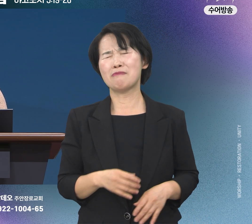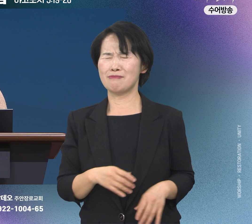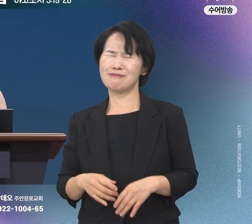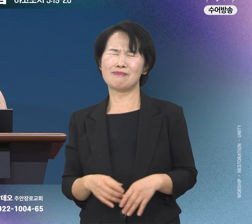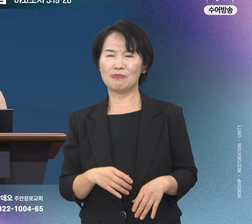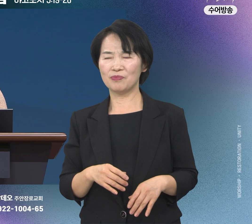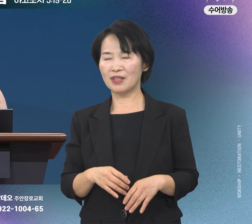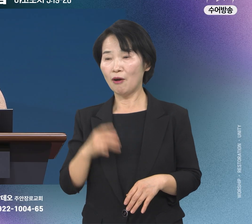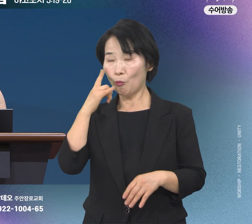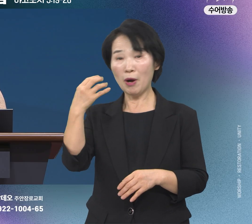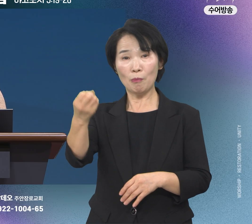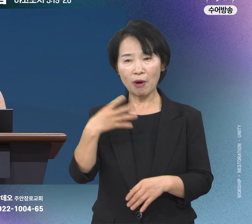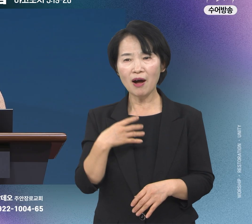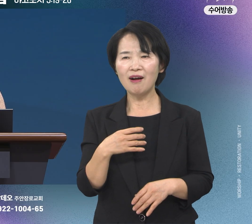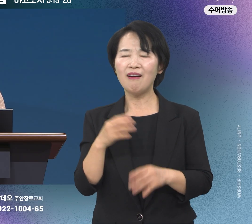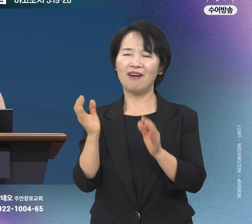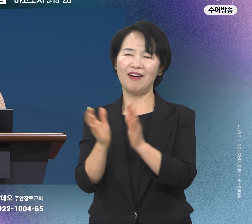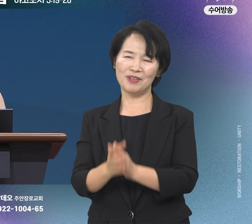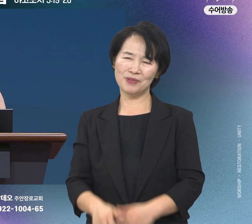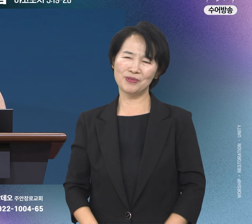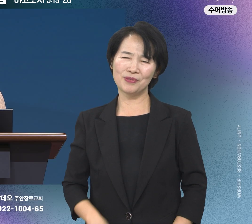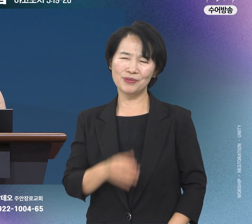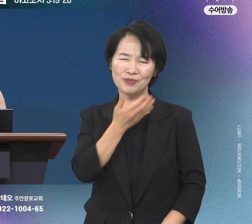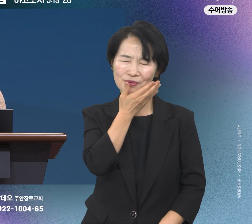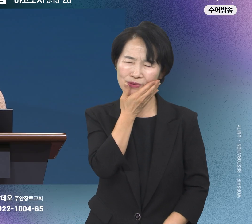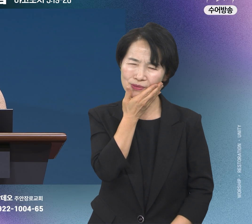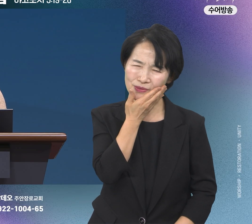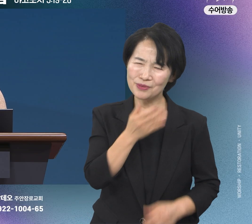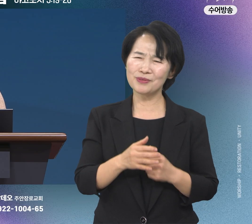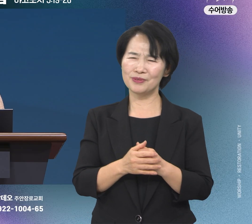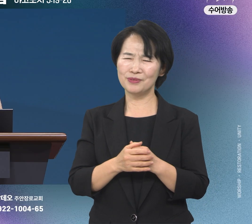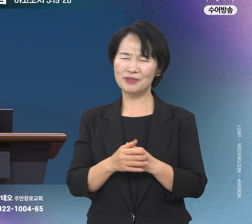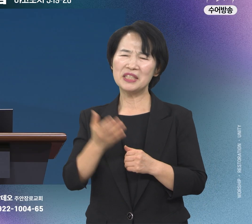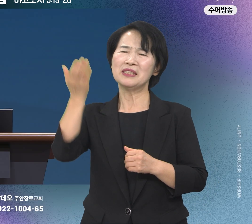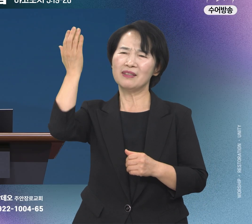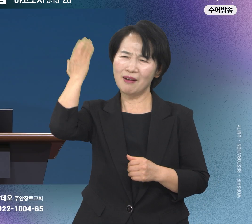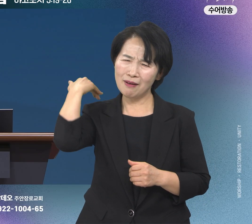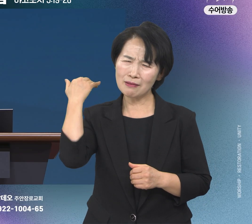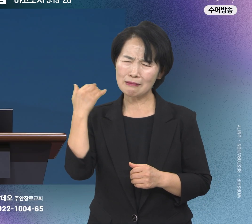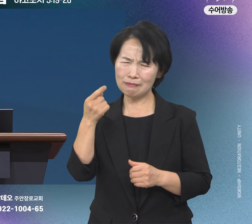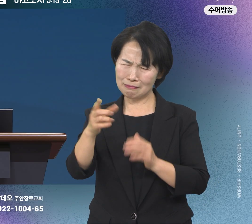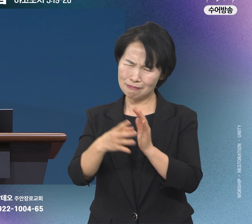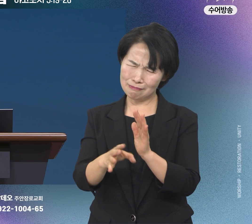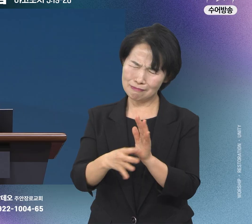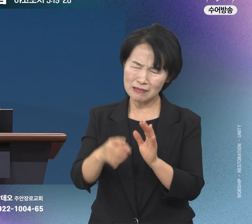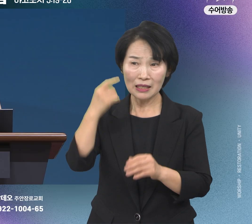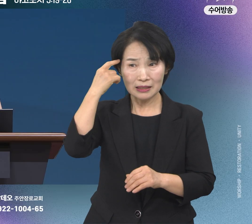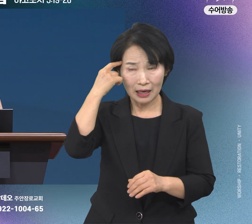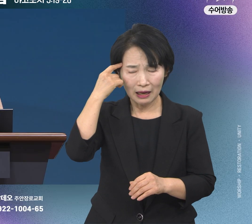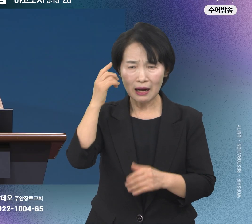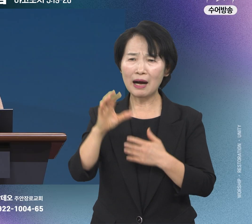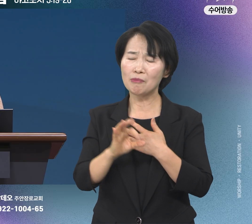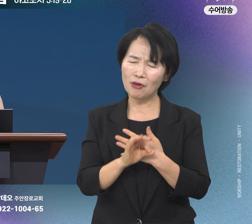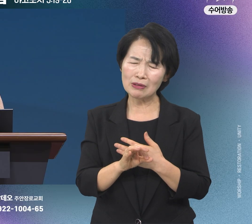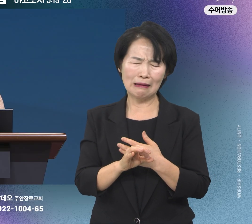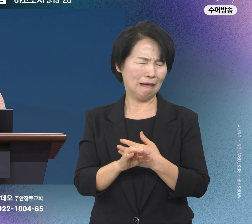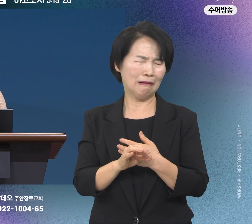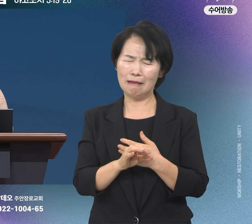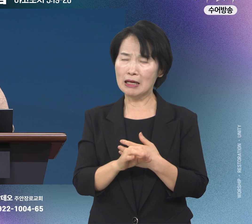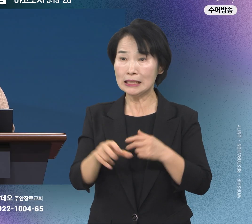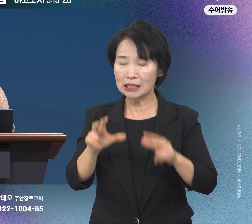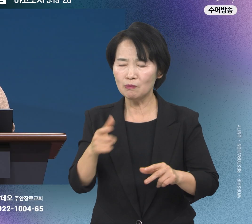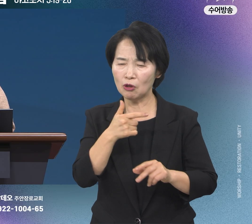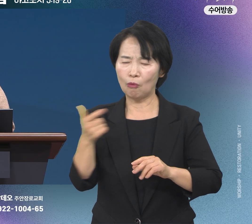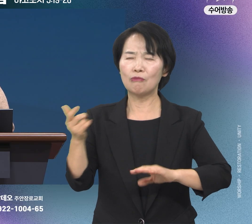너무 좋다. 너가 언제 이렇게 나와서 하나님의 말씀을 공부하면서 이렇게 시험 보기 싫다고 이렇게